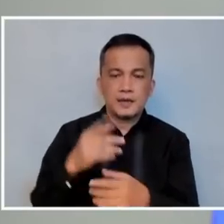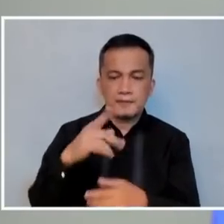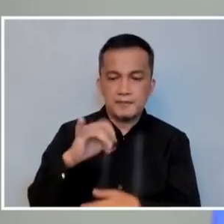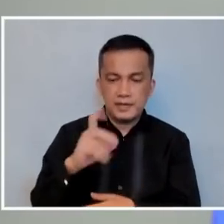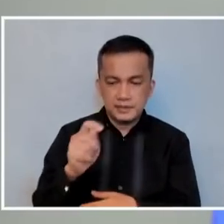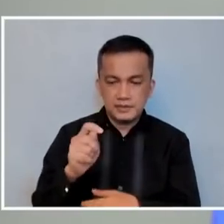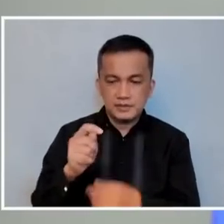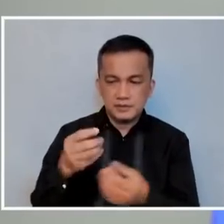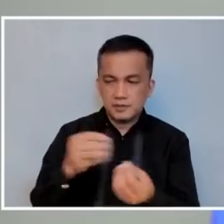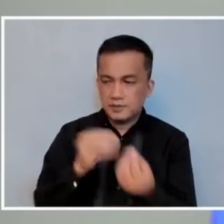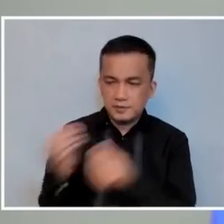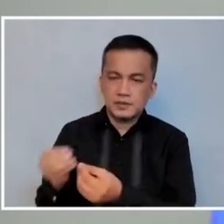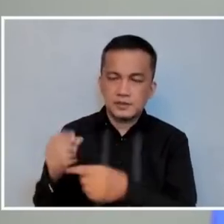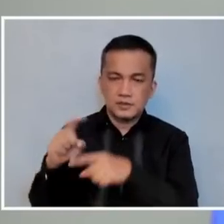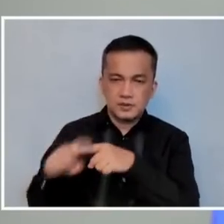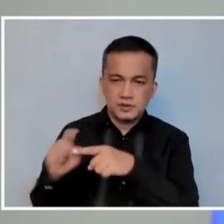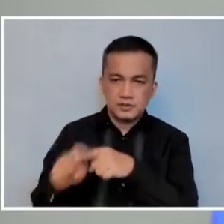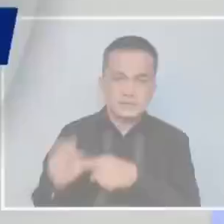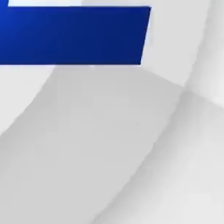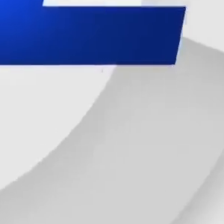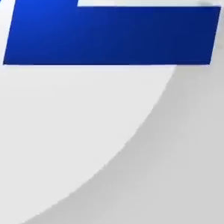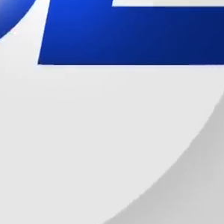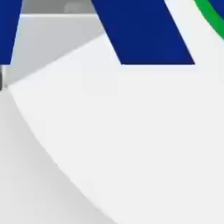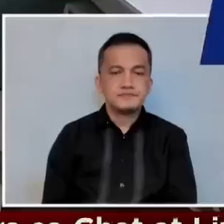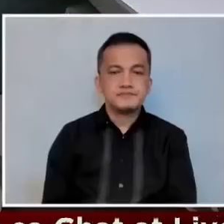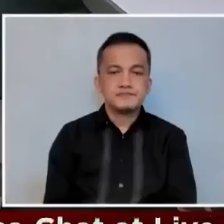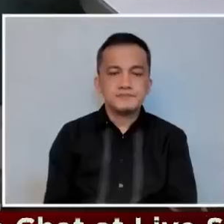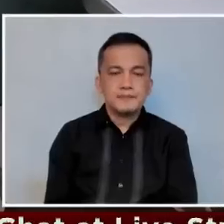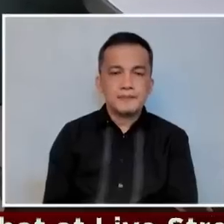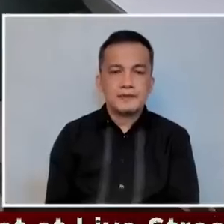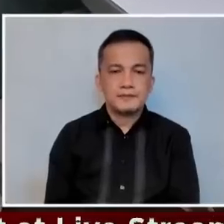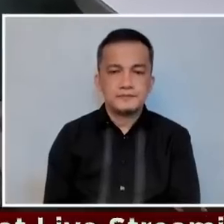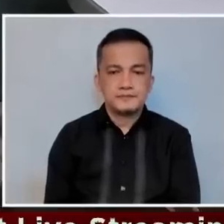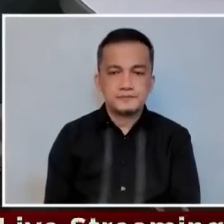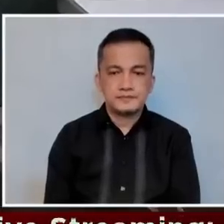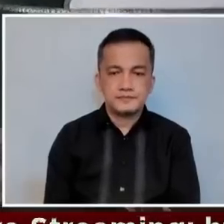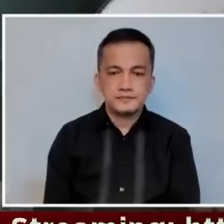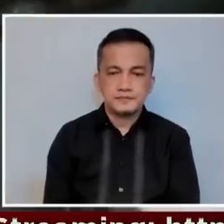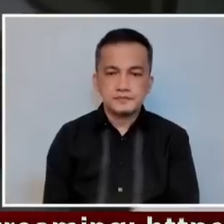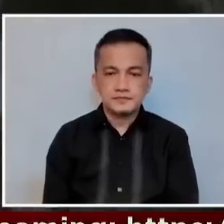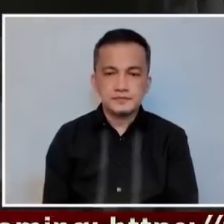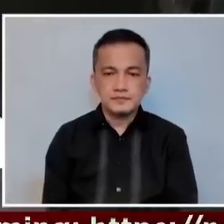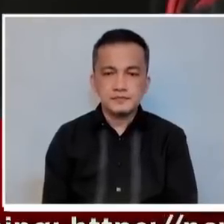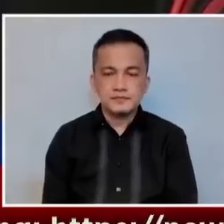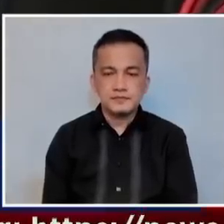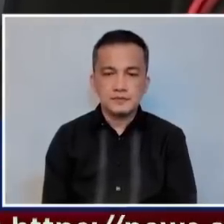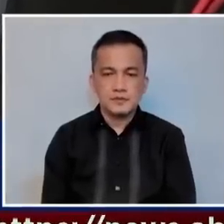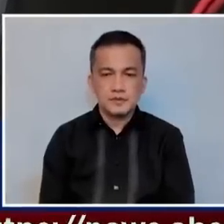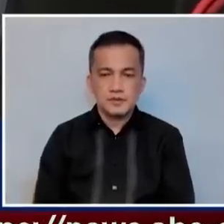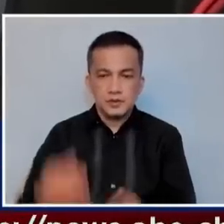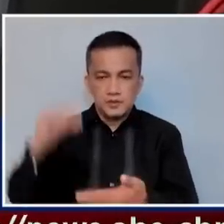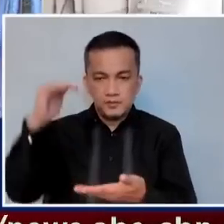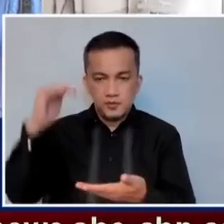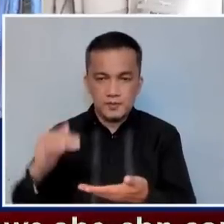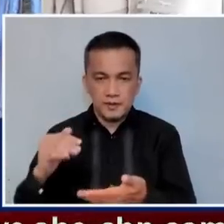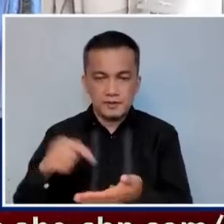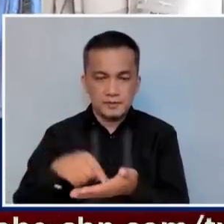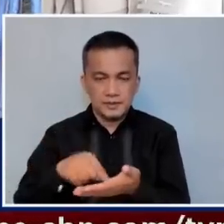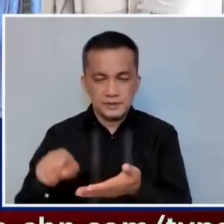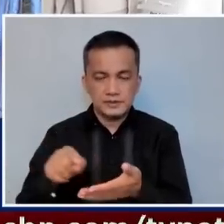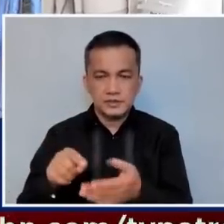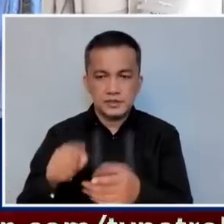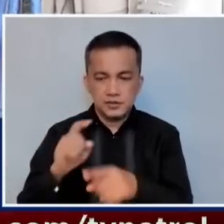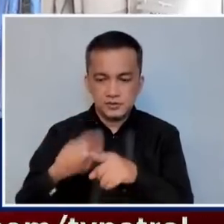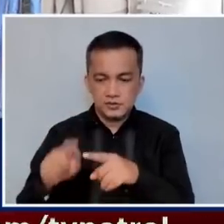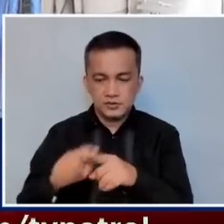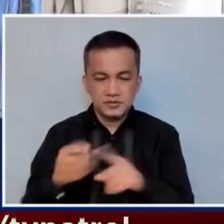pagsusupply ng kuryente sa kanila. Bumaba ang bayarin sa kuryente ni Nadayan pero